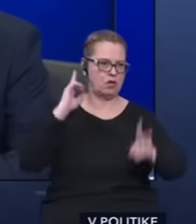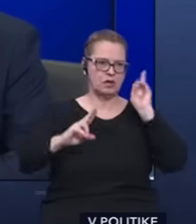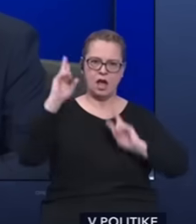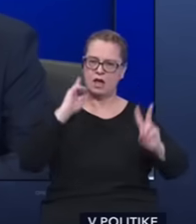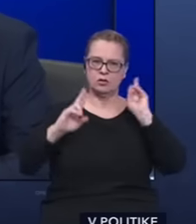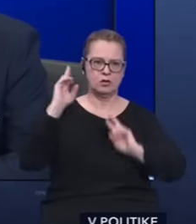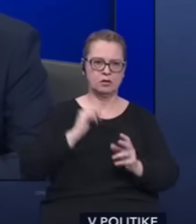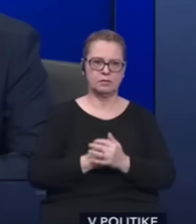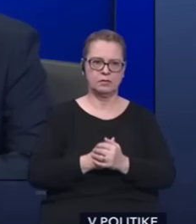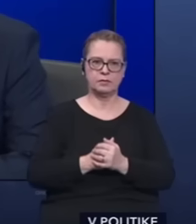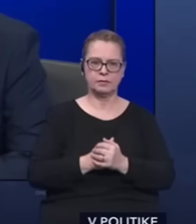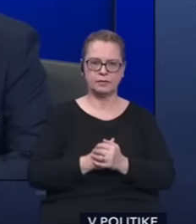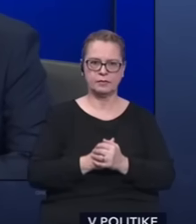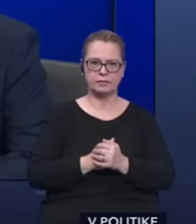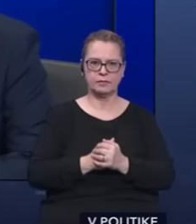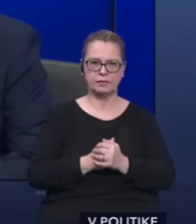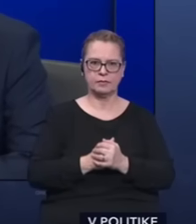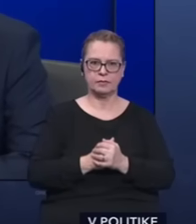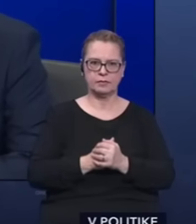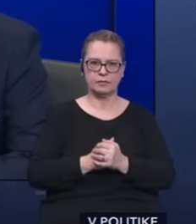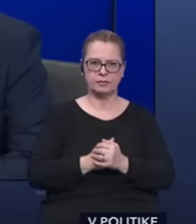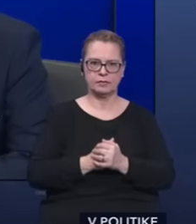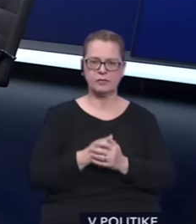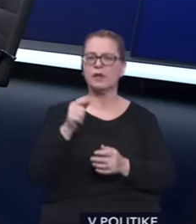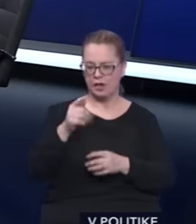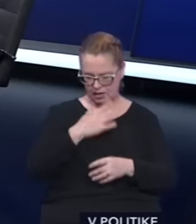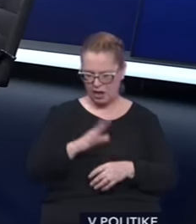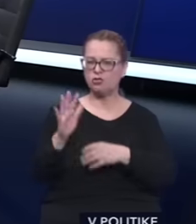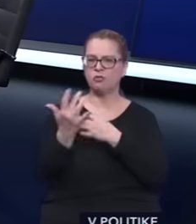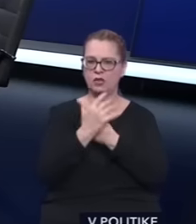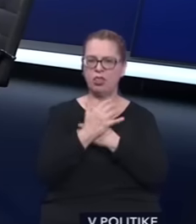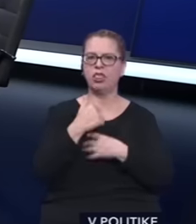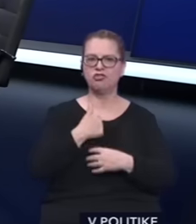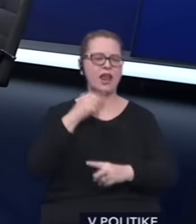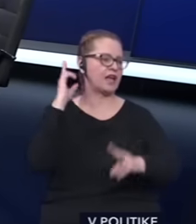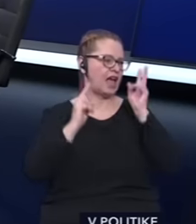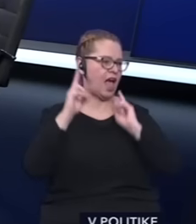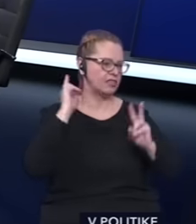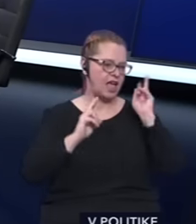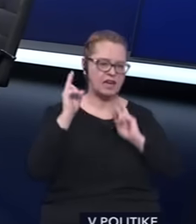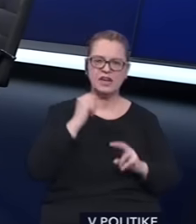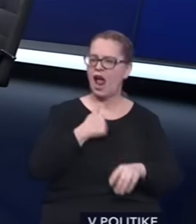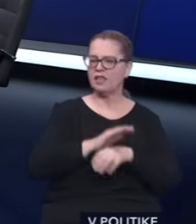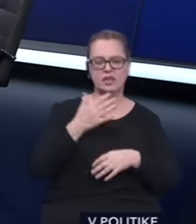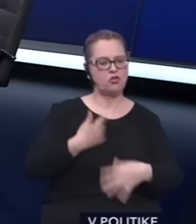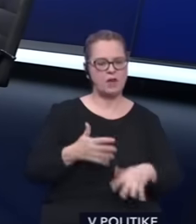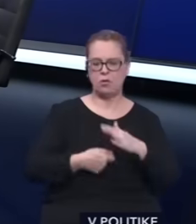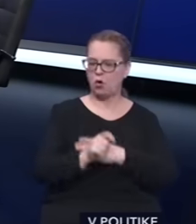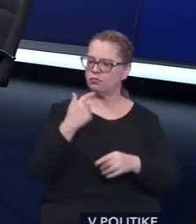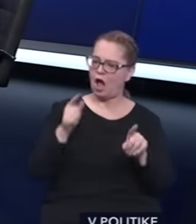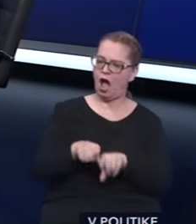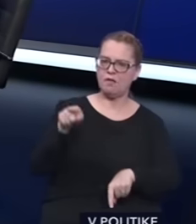aký korupčník? Chcete žalobu? Chcete žalobu? Chcete žalobu? Ja som aký... Povedzte mi jednu moju korupčnú kauzu.